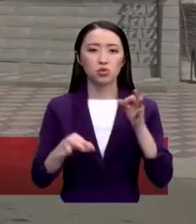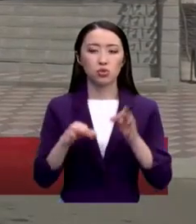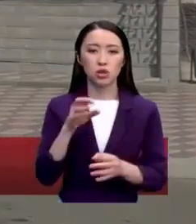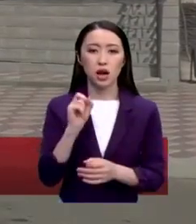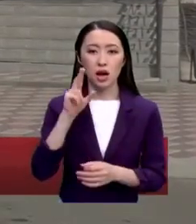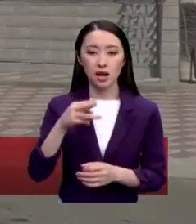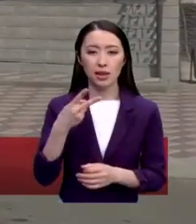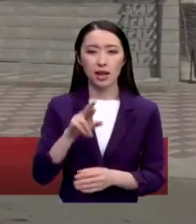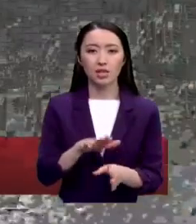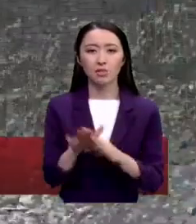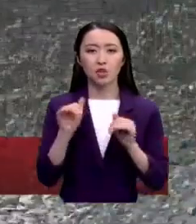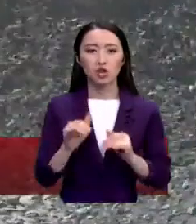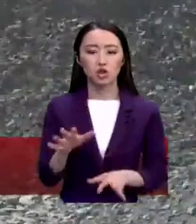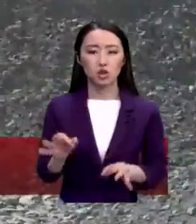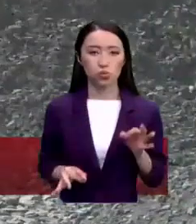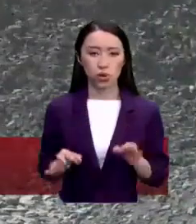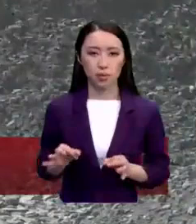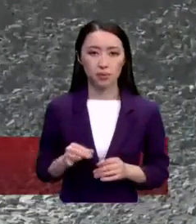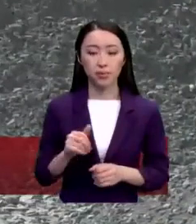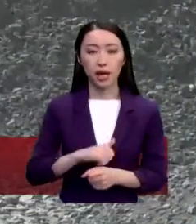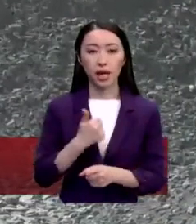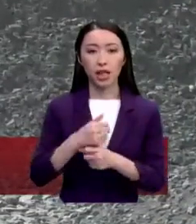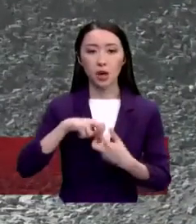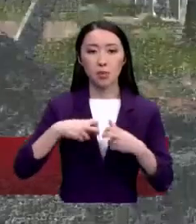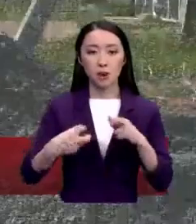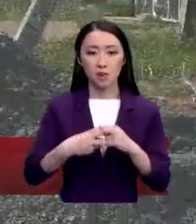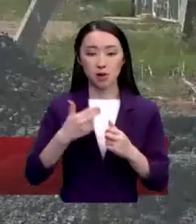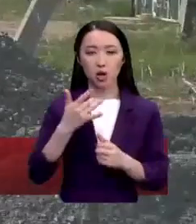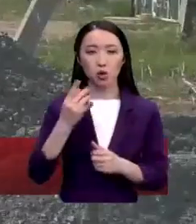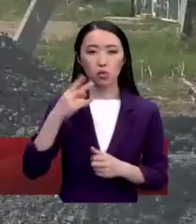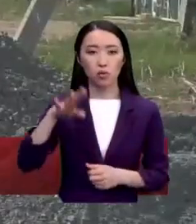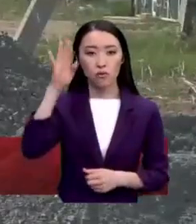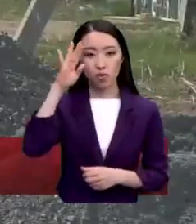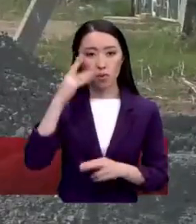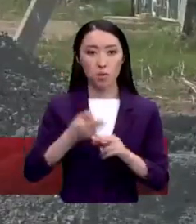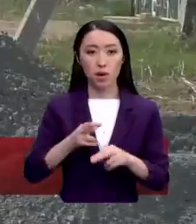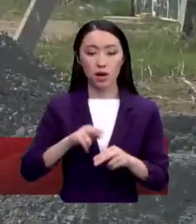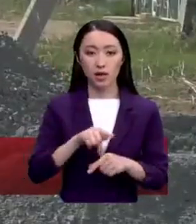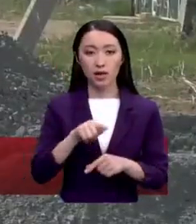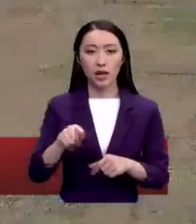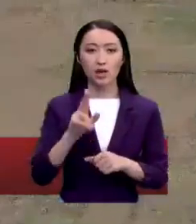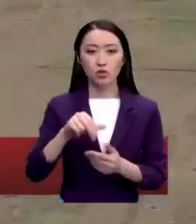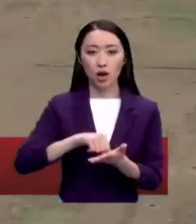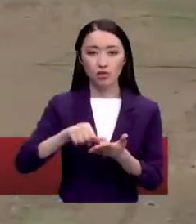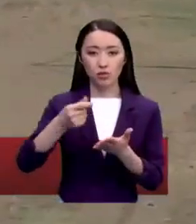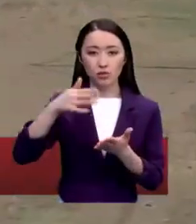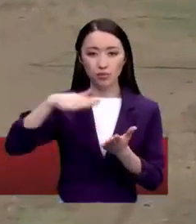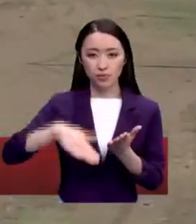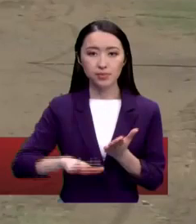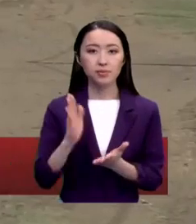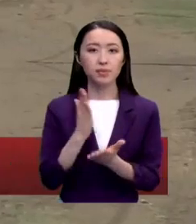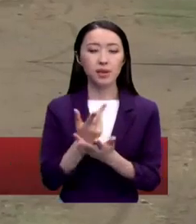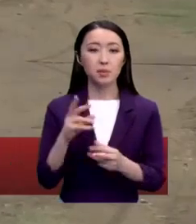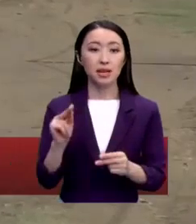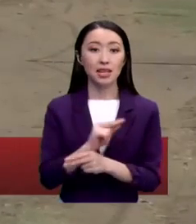для исполнения решения суда. Главная проблема в селе – грунтовые воды, поэтому местами часть асфальта проседает. При ремонтных